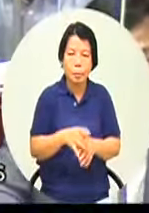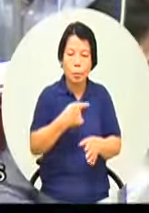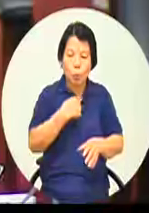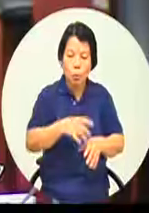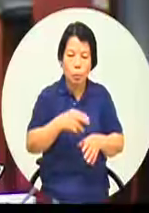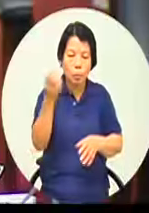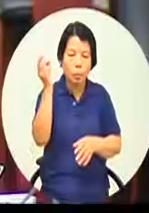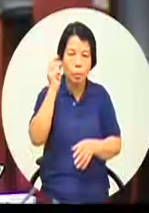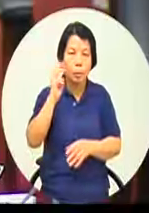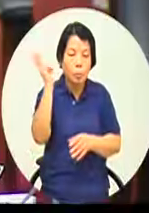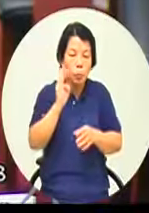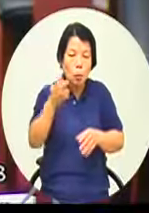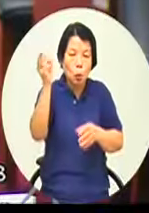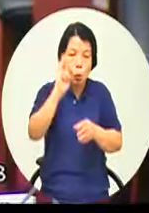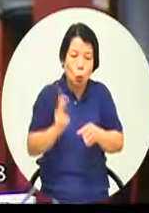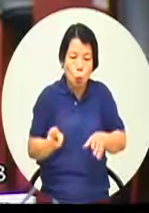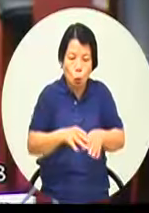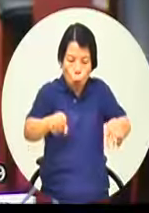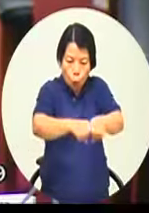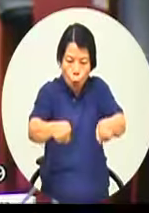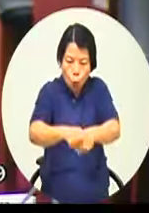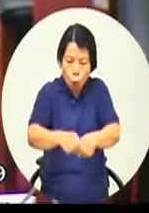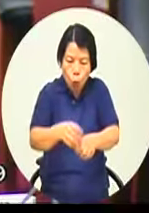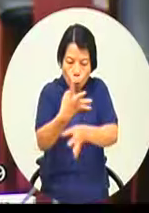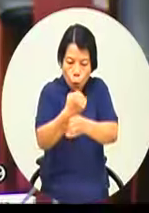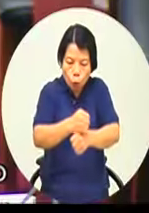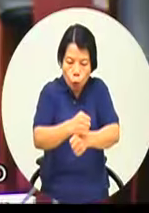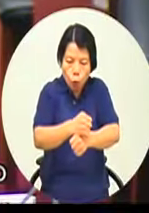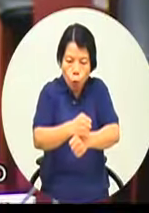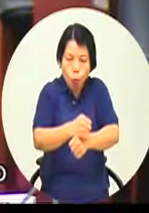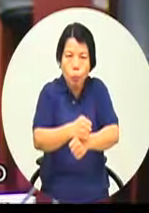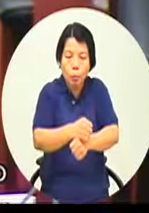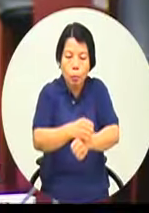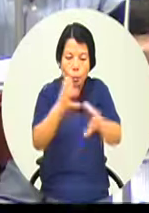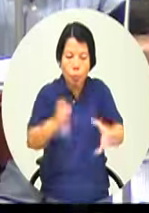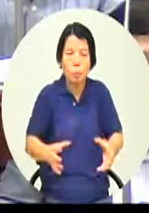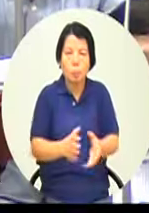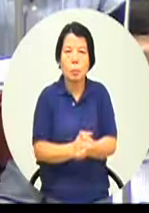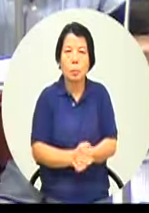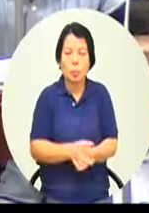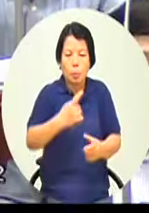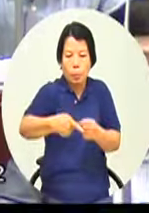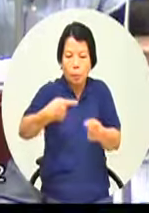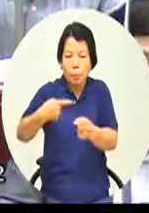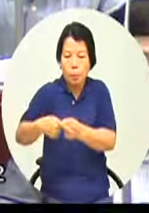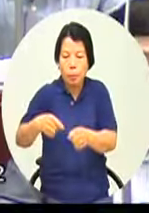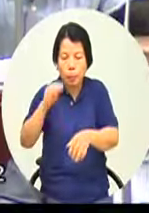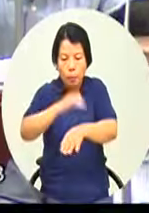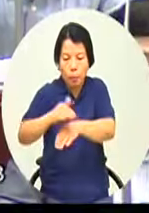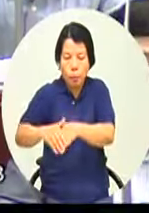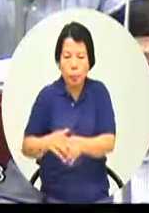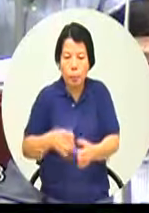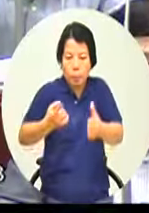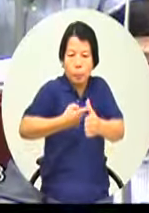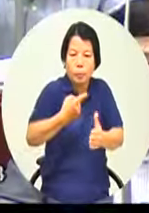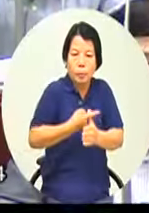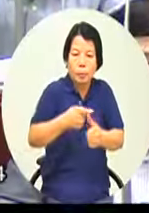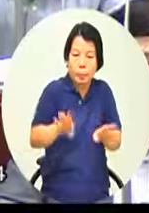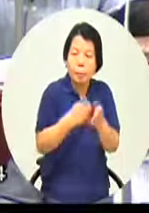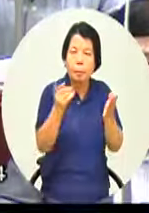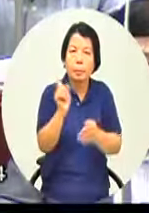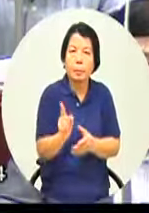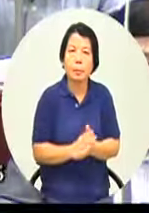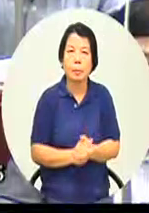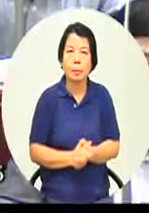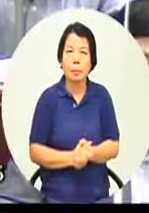来水供线到今嘛，咱是当时台瑞开始。 这个陆陆续续每年都有在买。 那最原先是什么时候？ 最原先